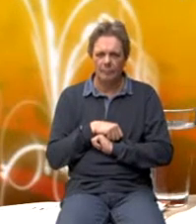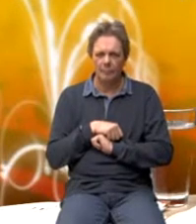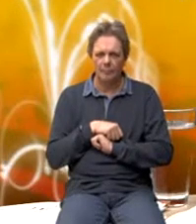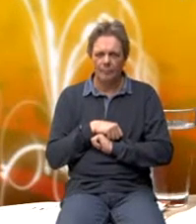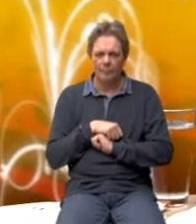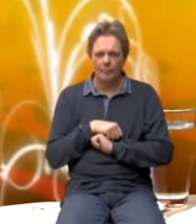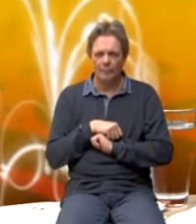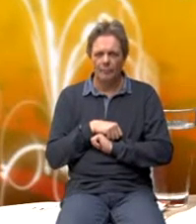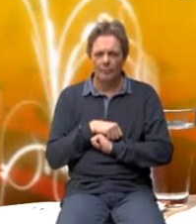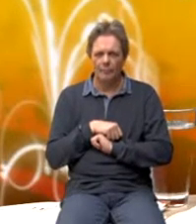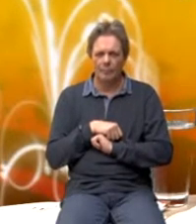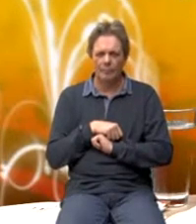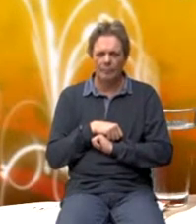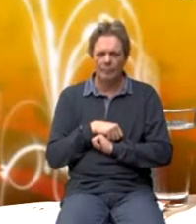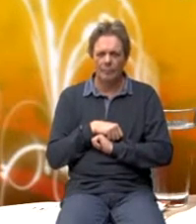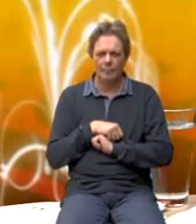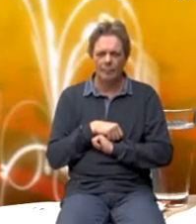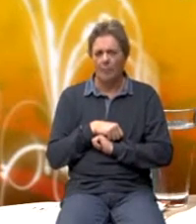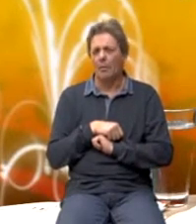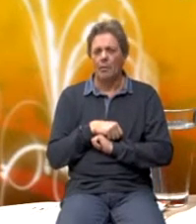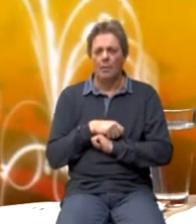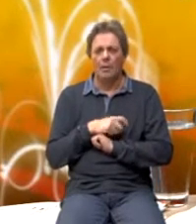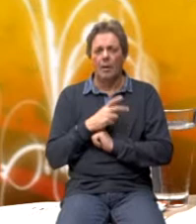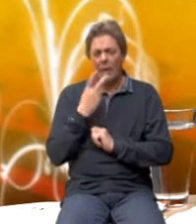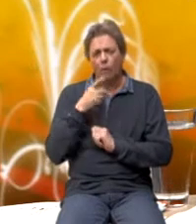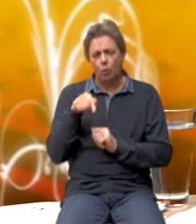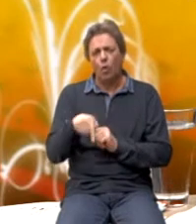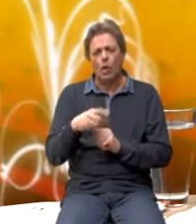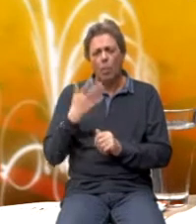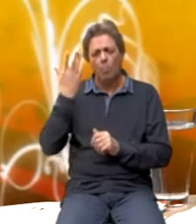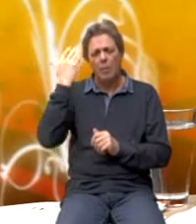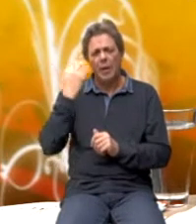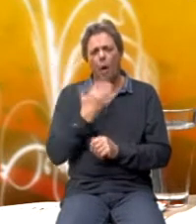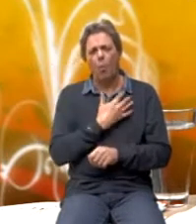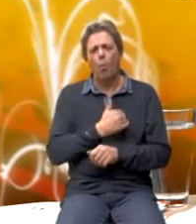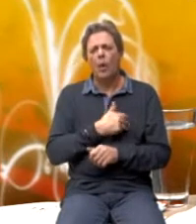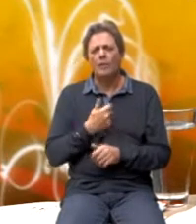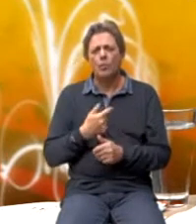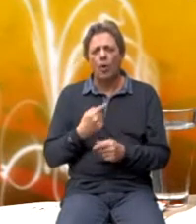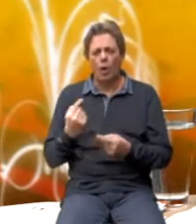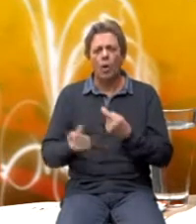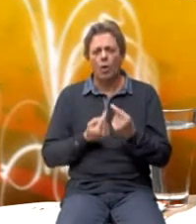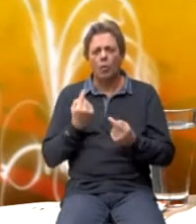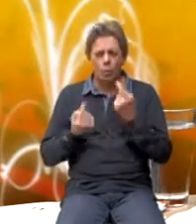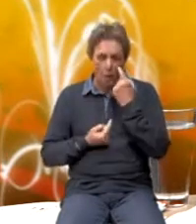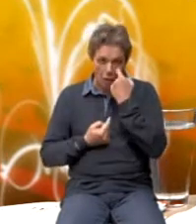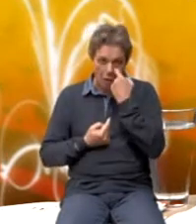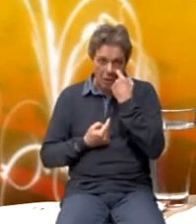gnojivo, nego ima malo i gnojiva. Jer to je slučaj bio u Hrvatskoj, vi ga ne znate, vi ste jako mlade, ja sam malo starija od